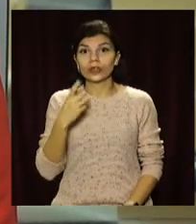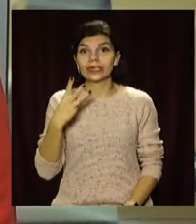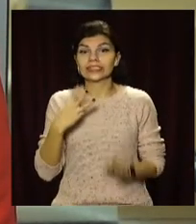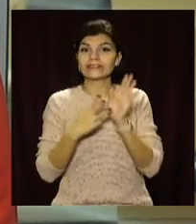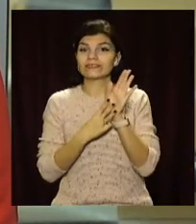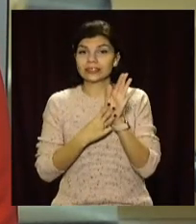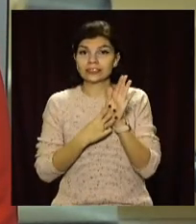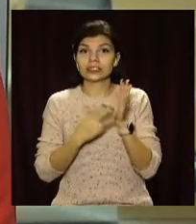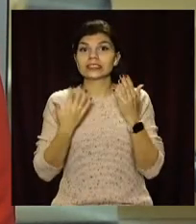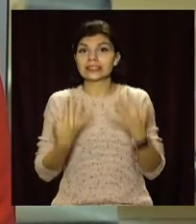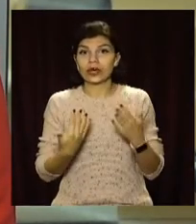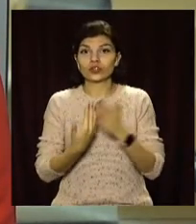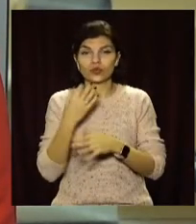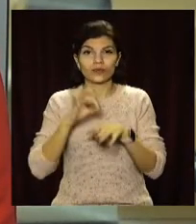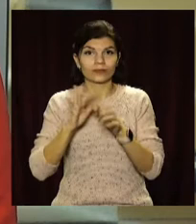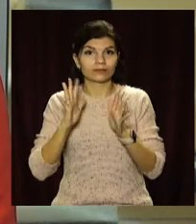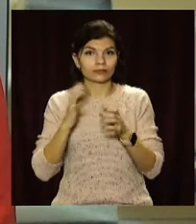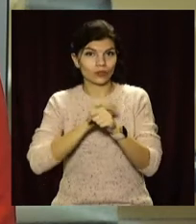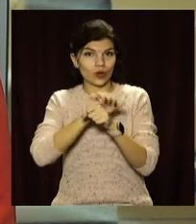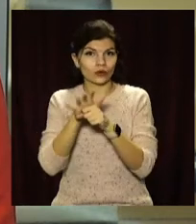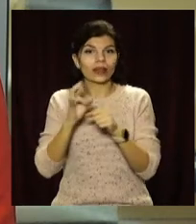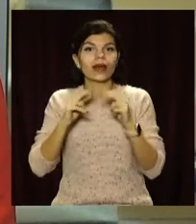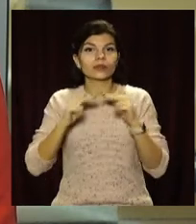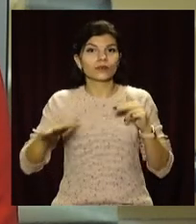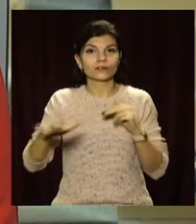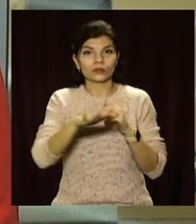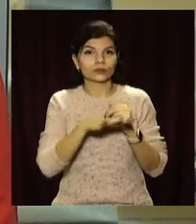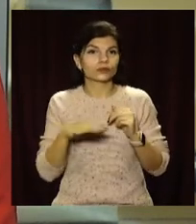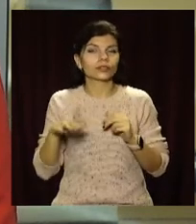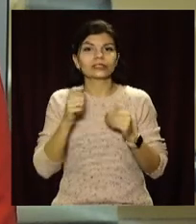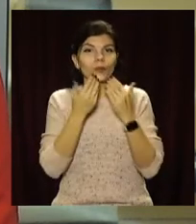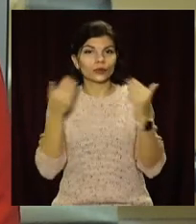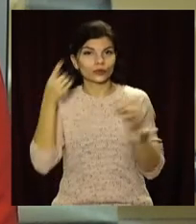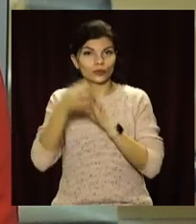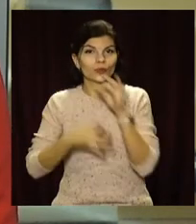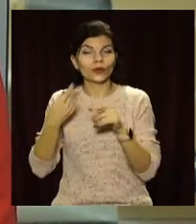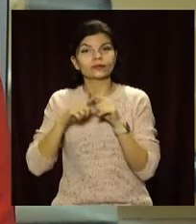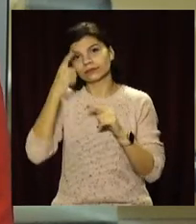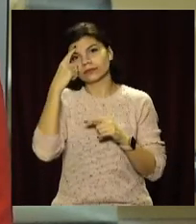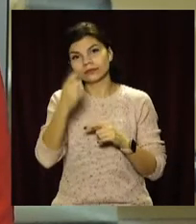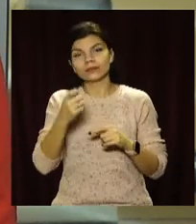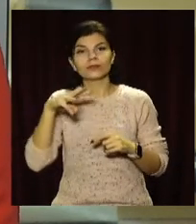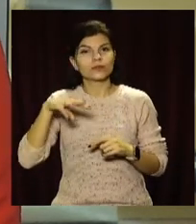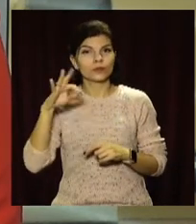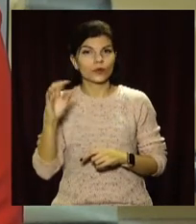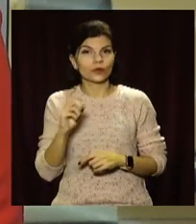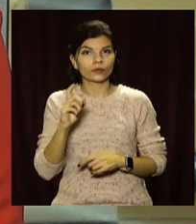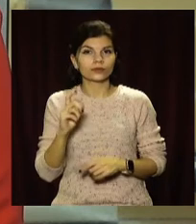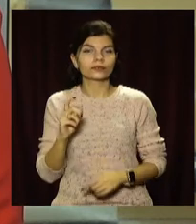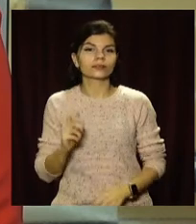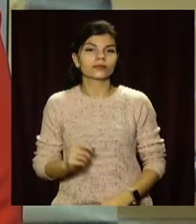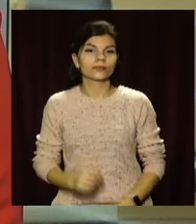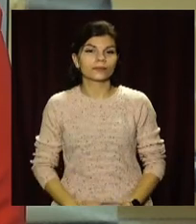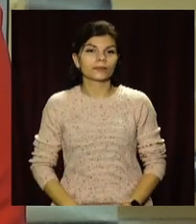1138 – стільки нових випадків коронавірусу на Дніпропетровщині за останню добу. Про це повідомляють в обласному департаменті